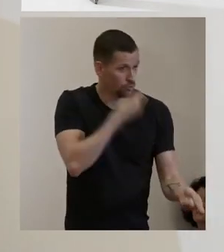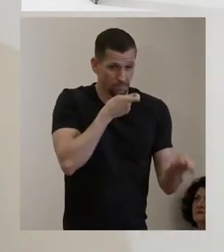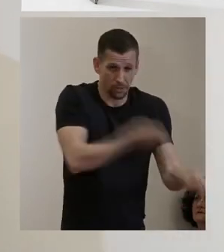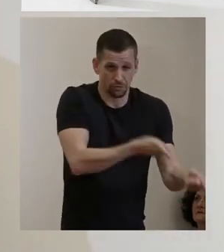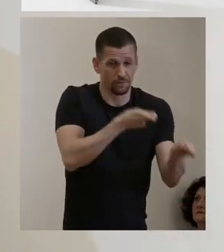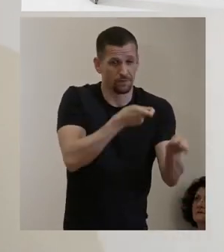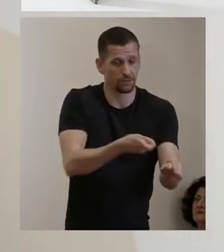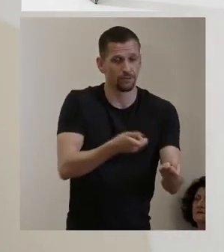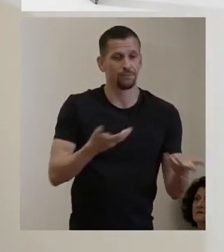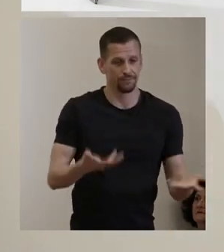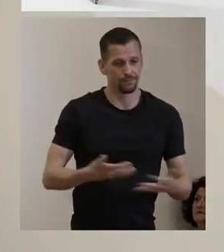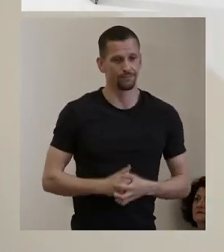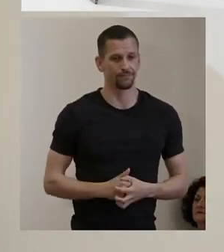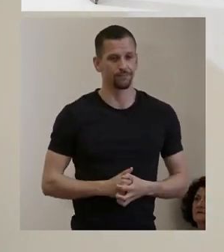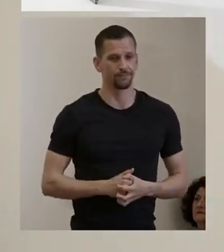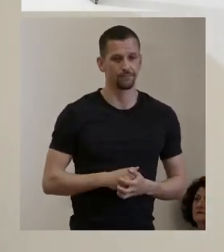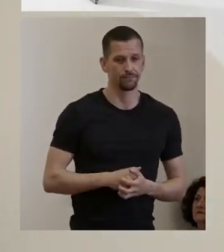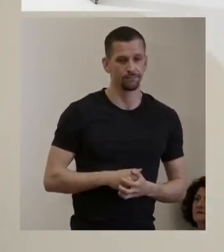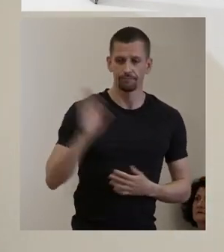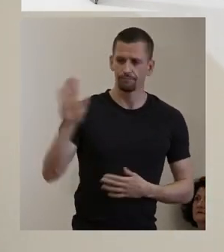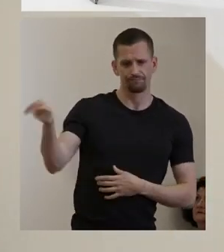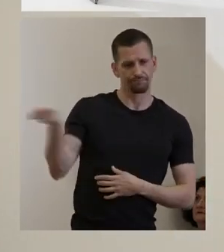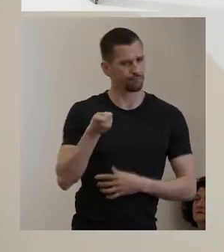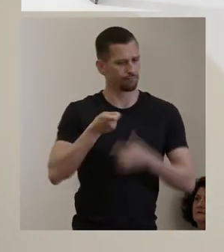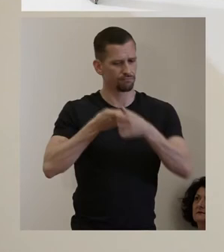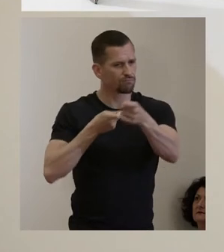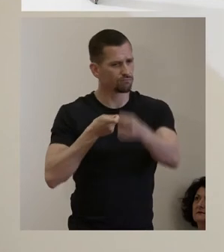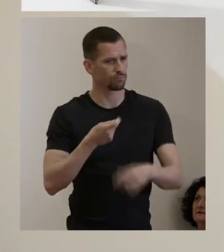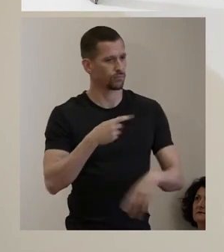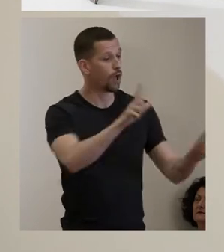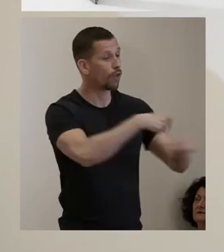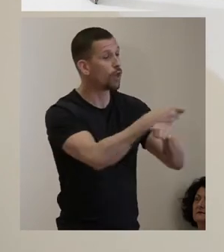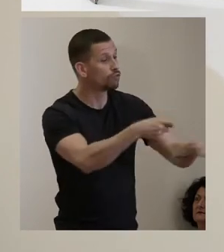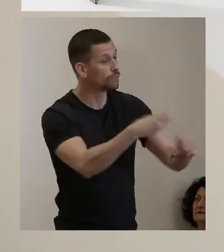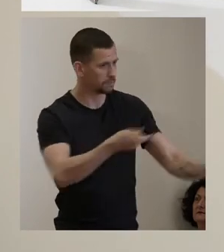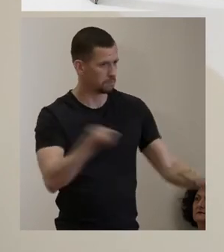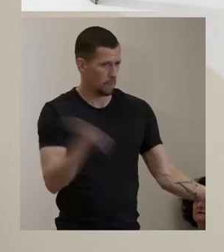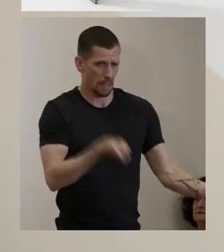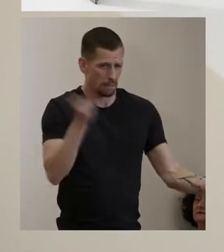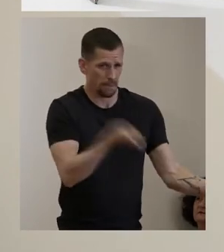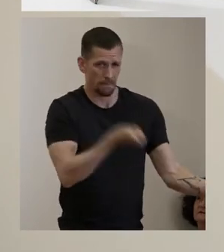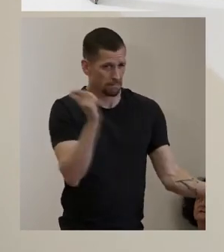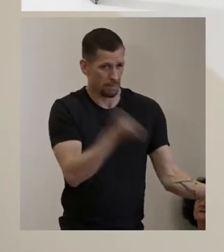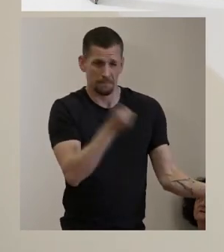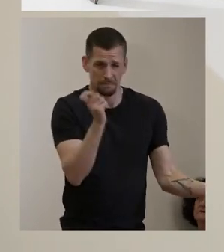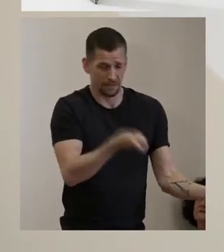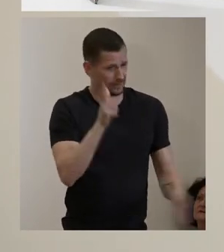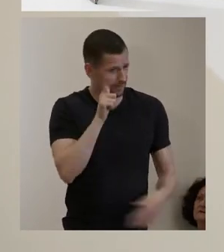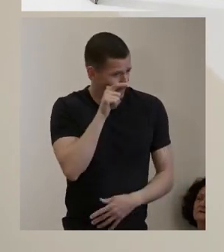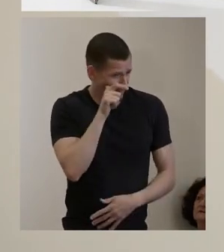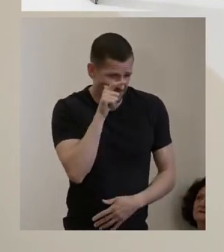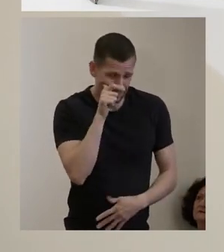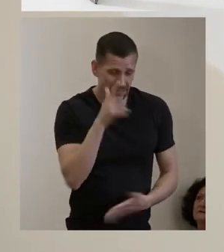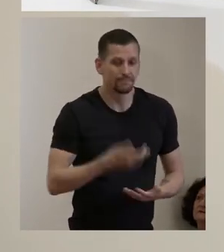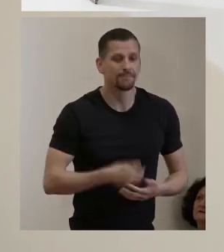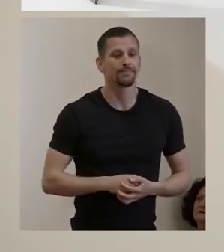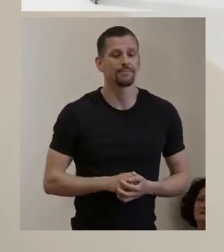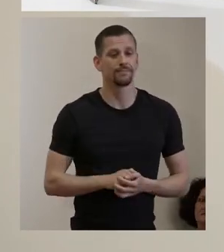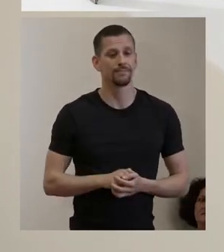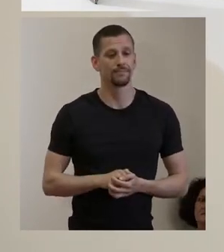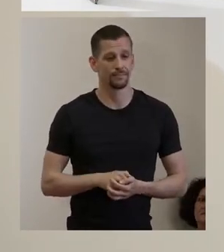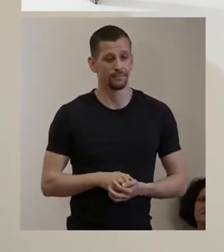sa cravache, ordonne qu'on attache l'homme et le fouette sans pitié. Lui subit les